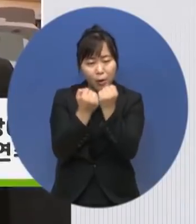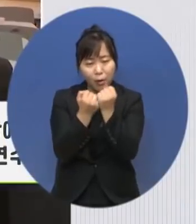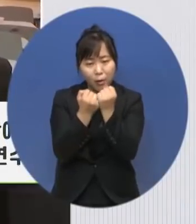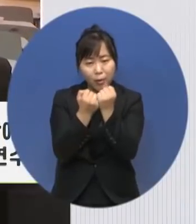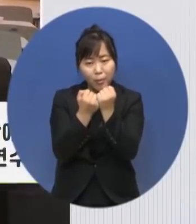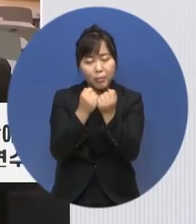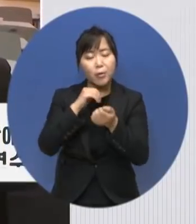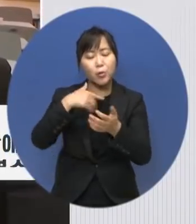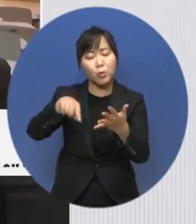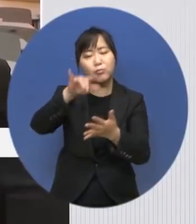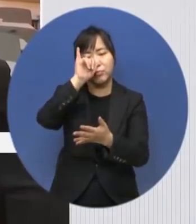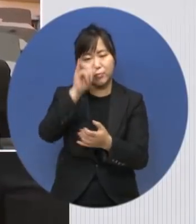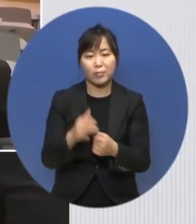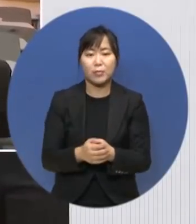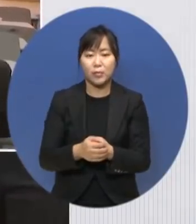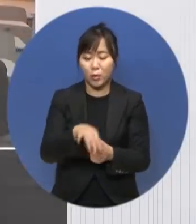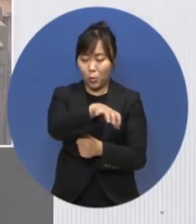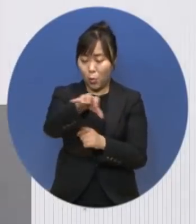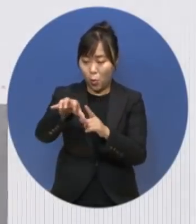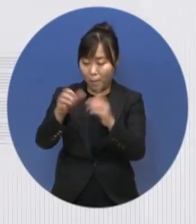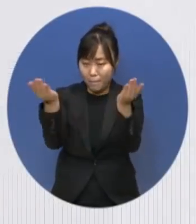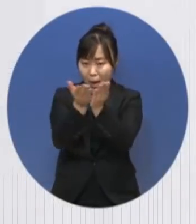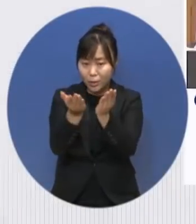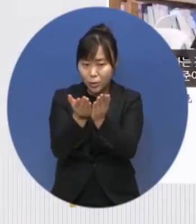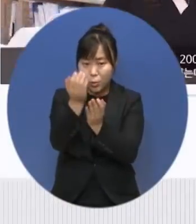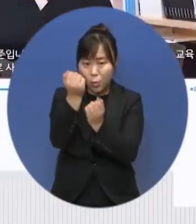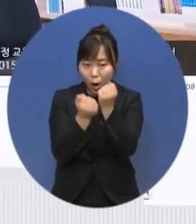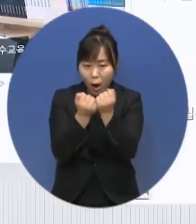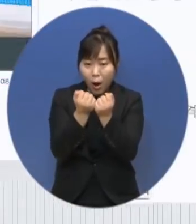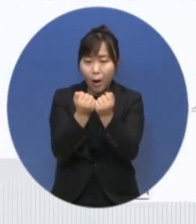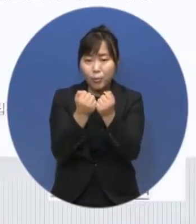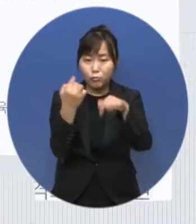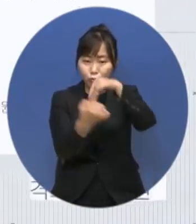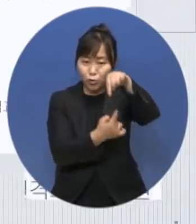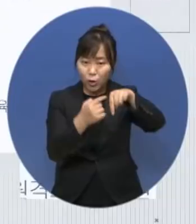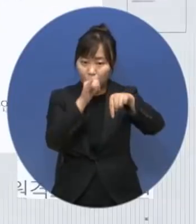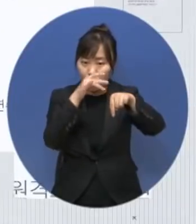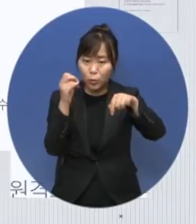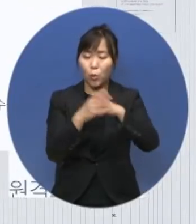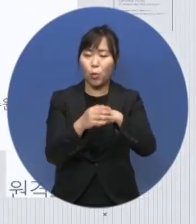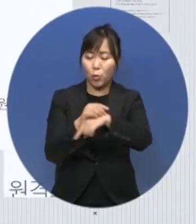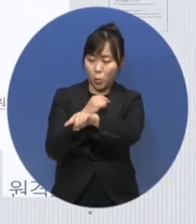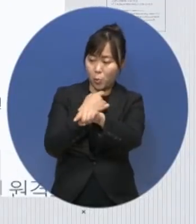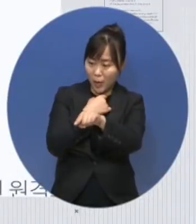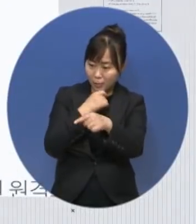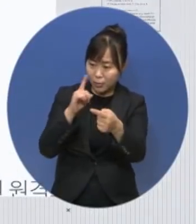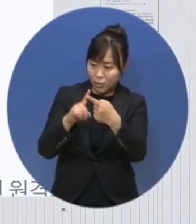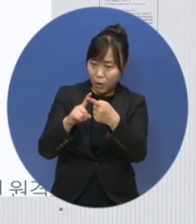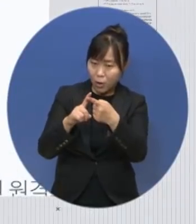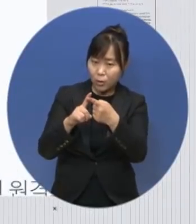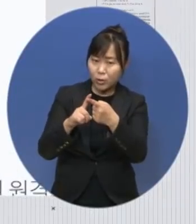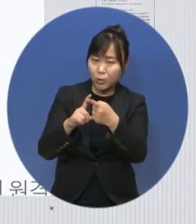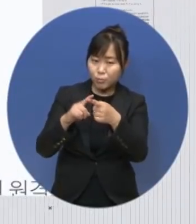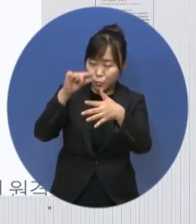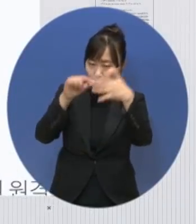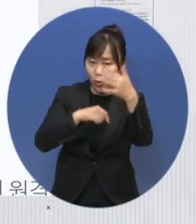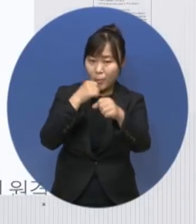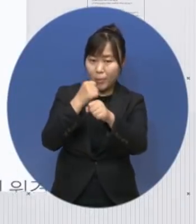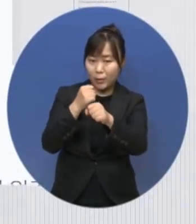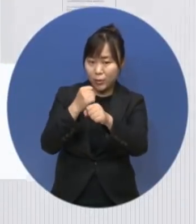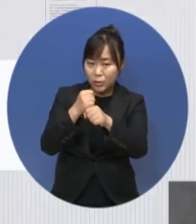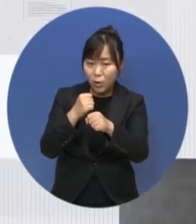운영합니다. 현장 중심 맞춤형 원격 연수를 운영하고 수요자 중심의 원격 연수 콘텐츠를